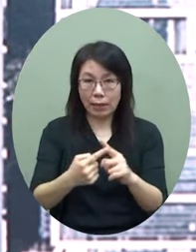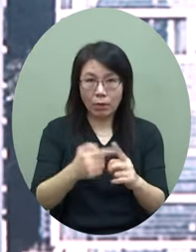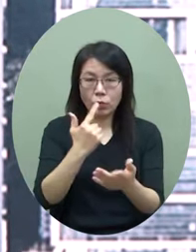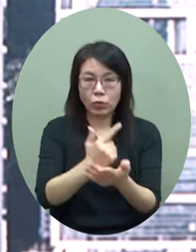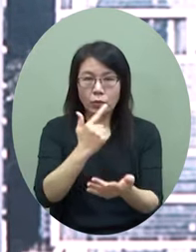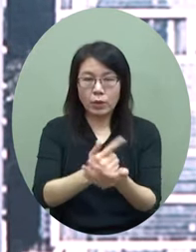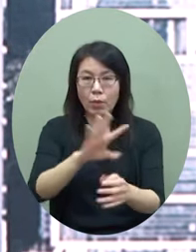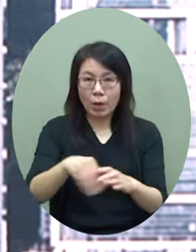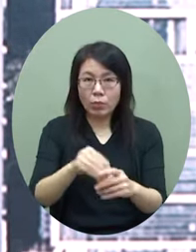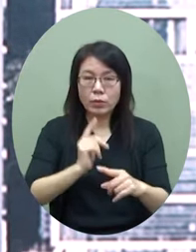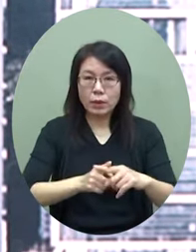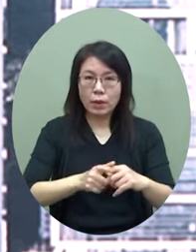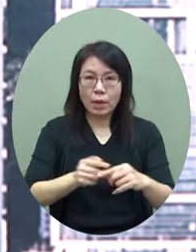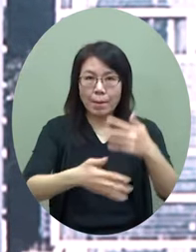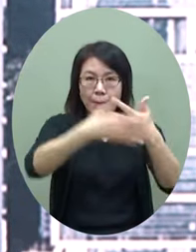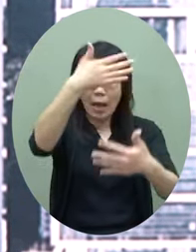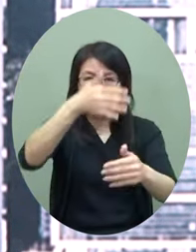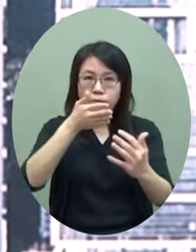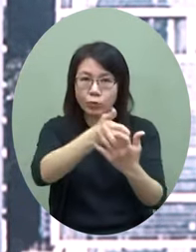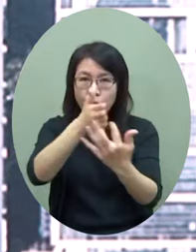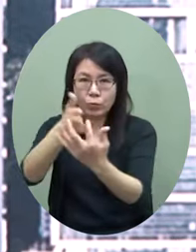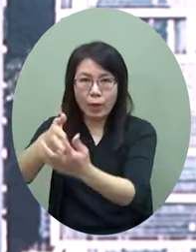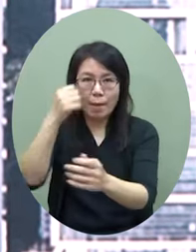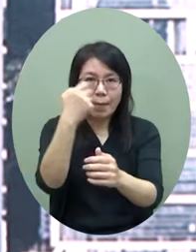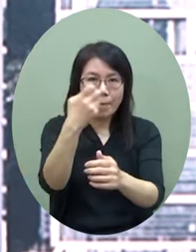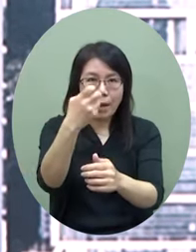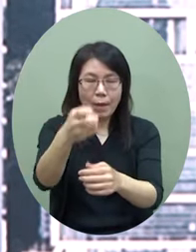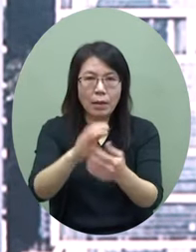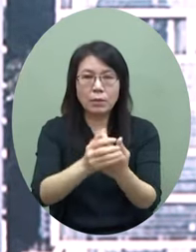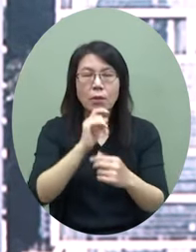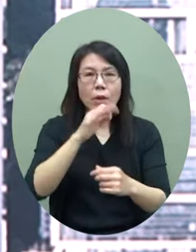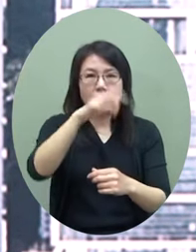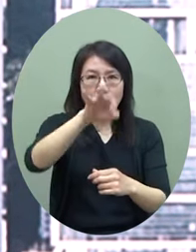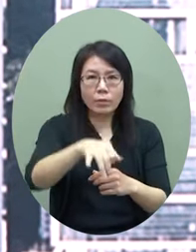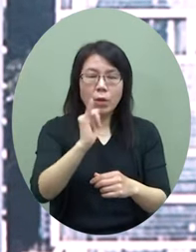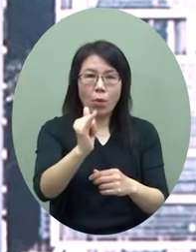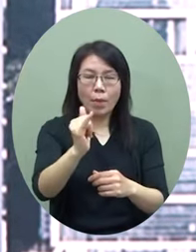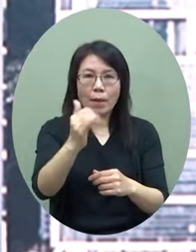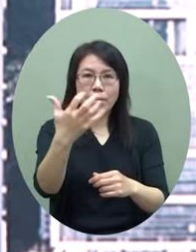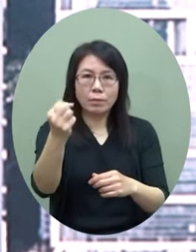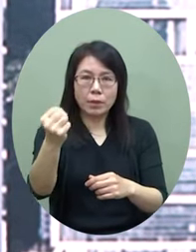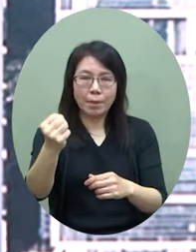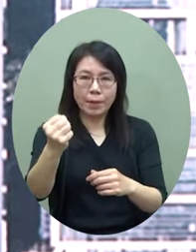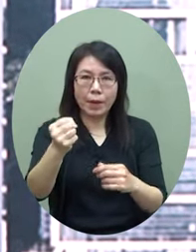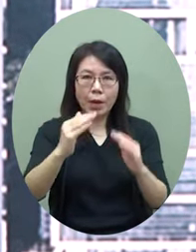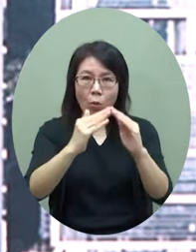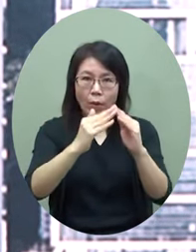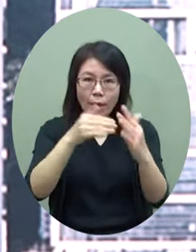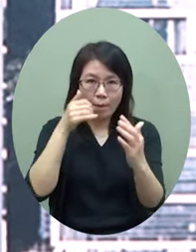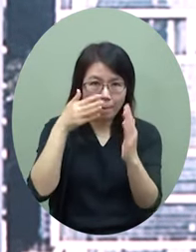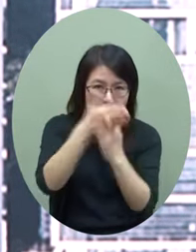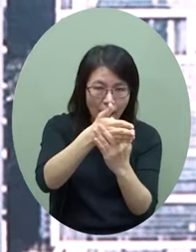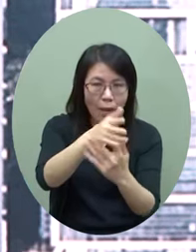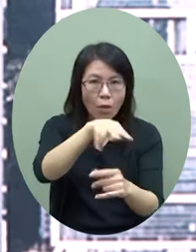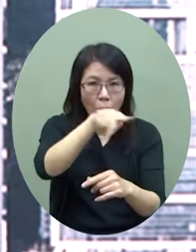包括他們真的逐家逐會拍門進行了三千六百五十家的家房所以也找